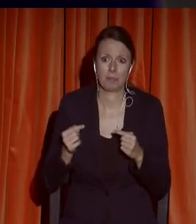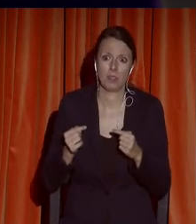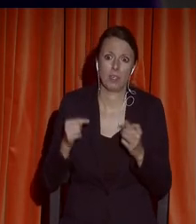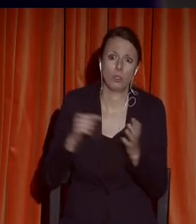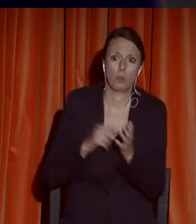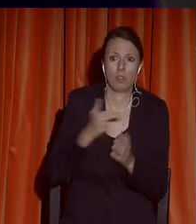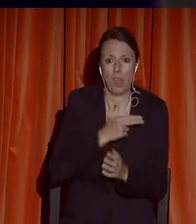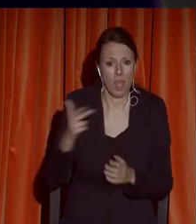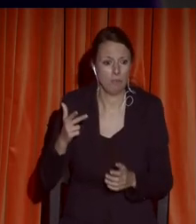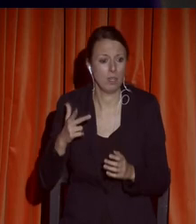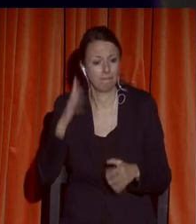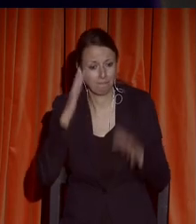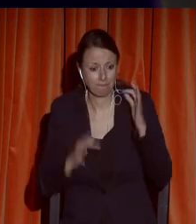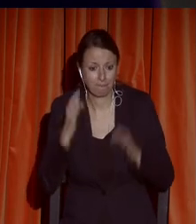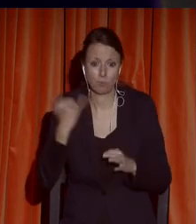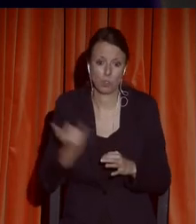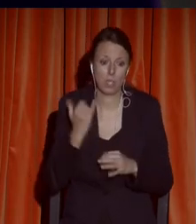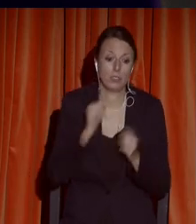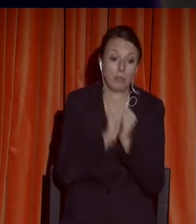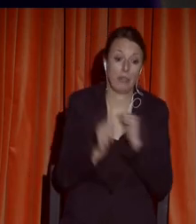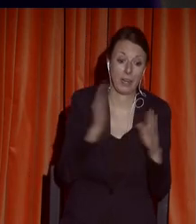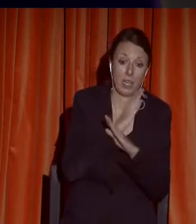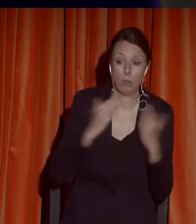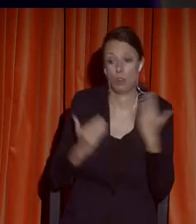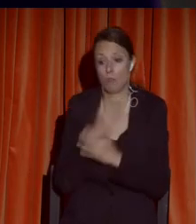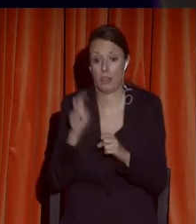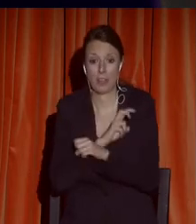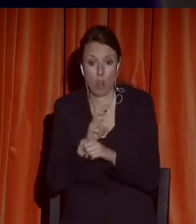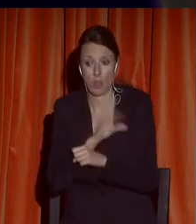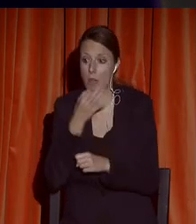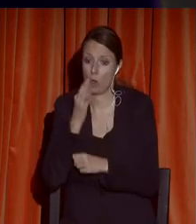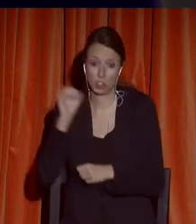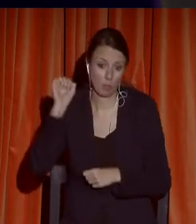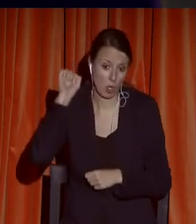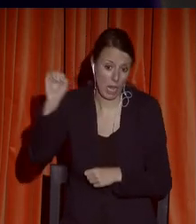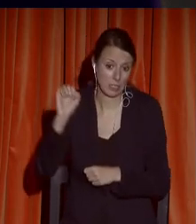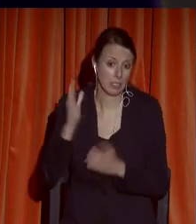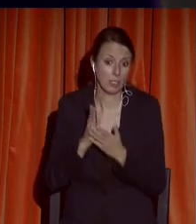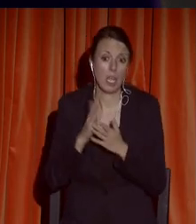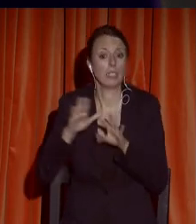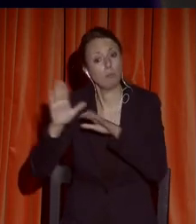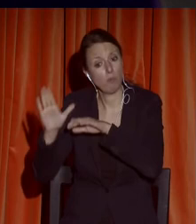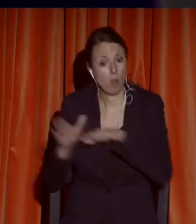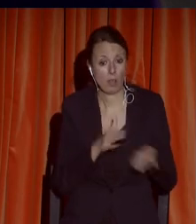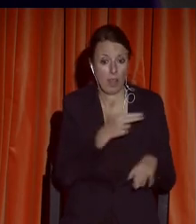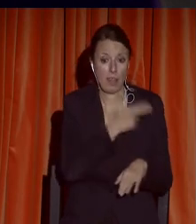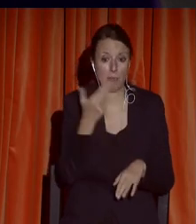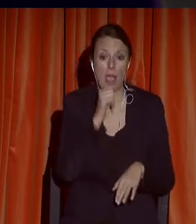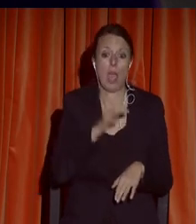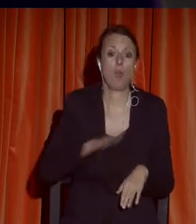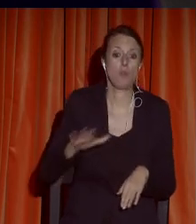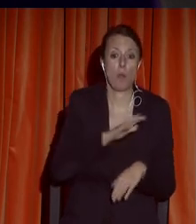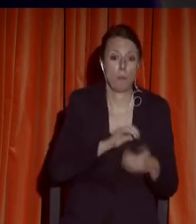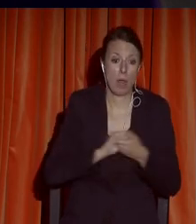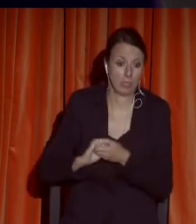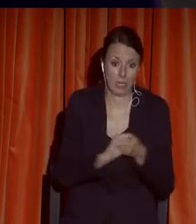drążyć kwestie, czy to zmiany klimatu, czy nowych technologii, czy młodzieży demokracji. Ja bym wrócił do tej kwestii integracji europejskiej i do tego, o